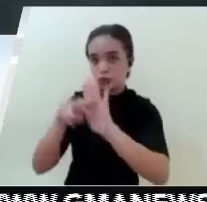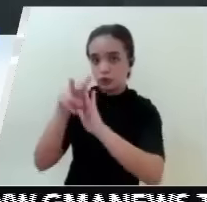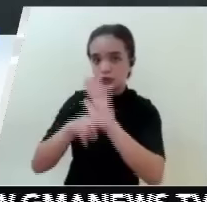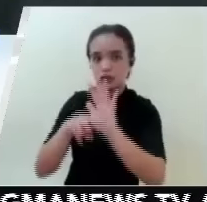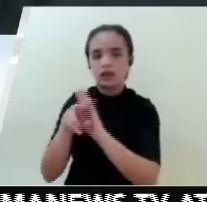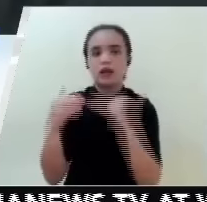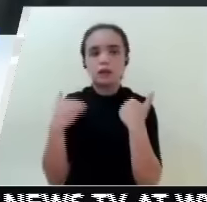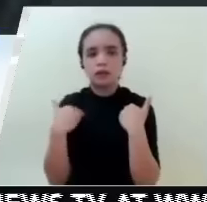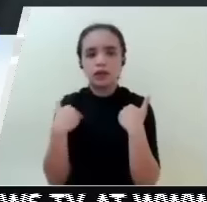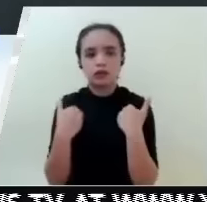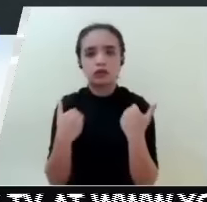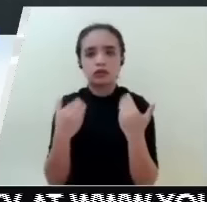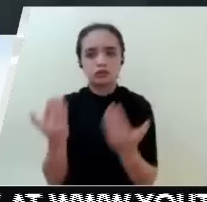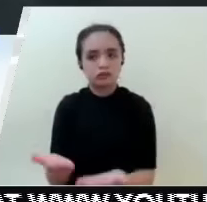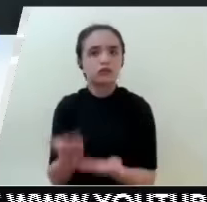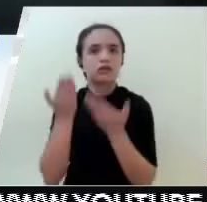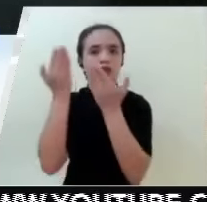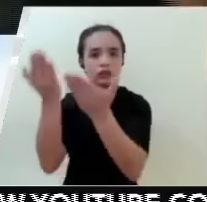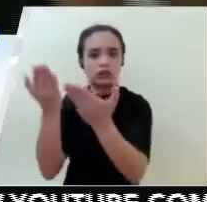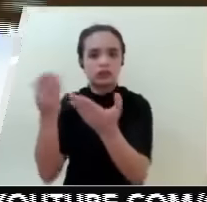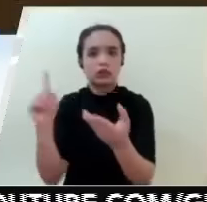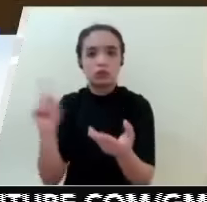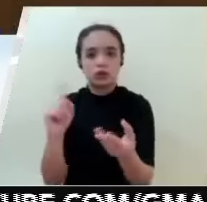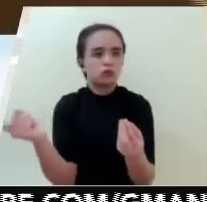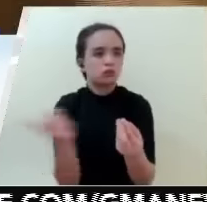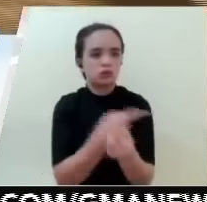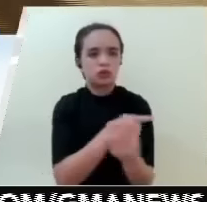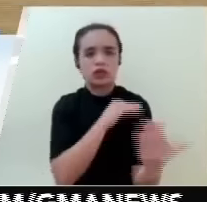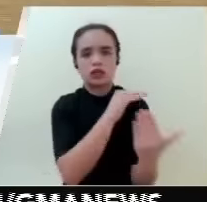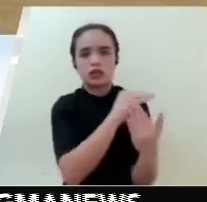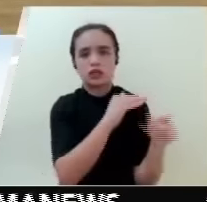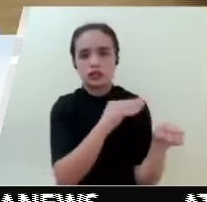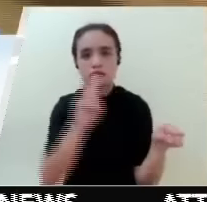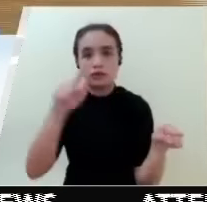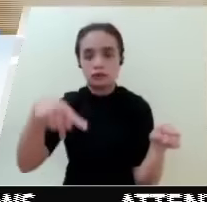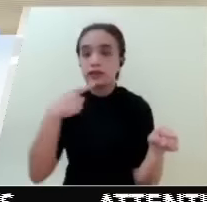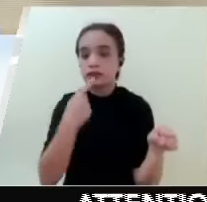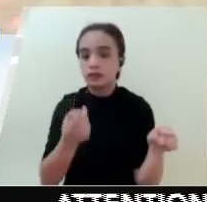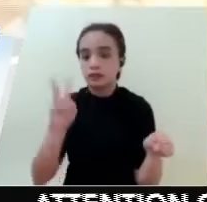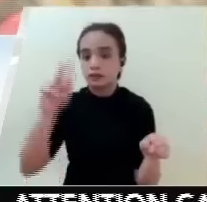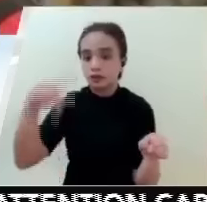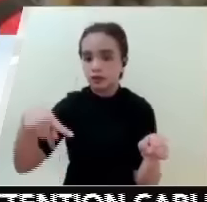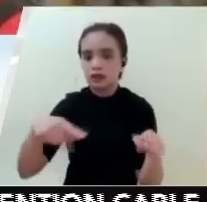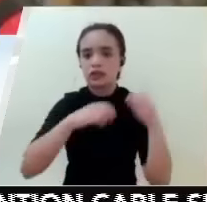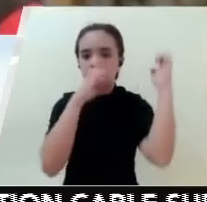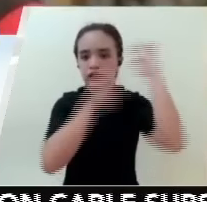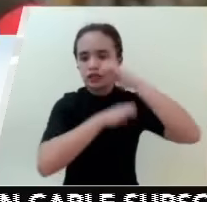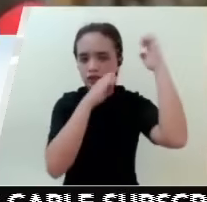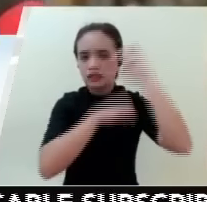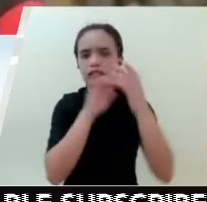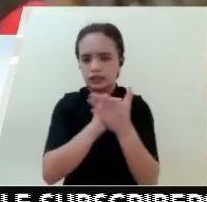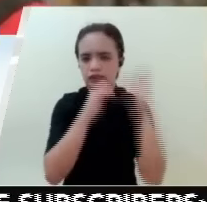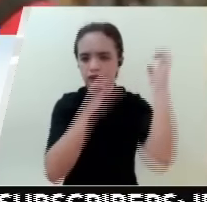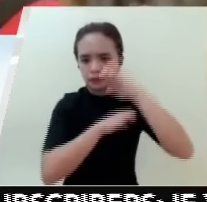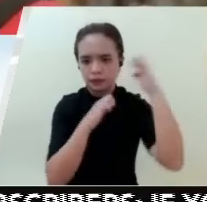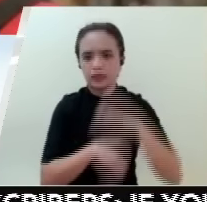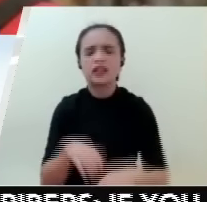anya ng impeachment laban sa bise. Sabi ng bise, inaasahan na anya ito. Expected na natin